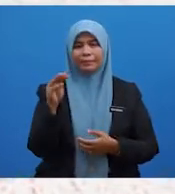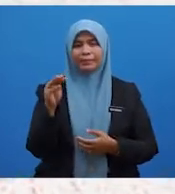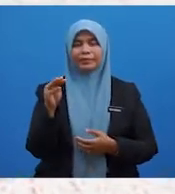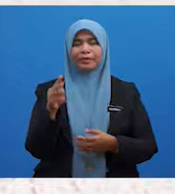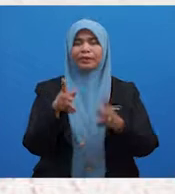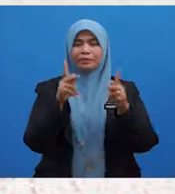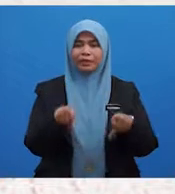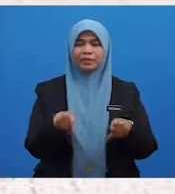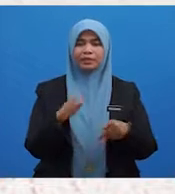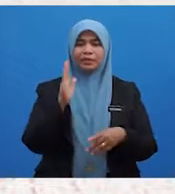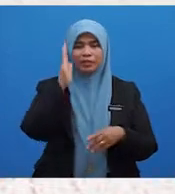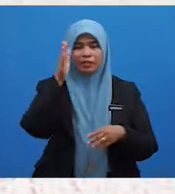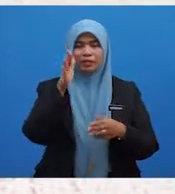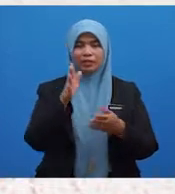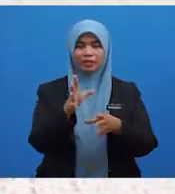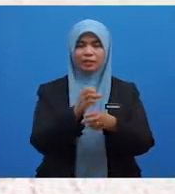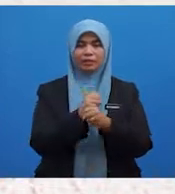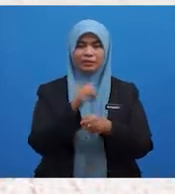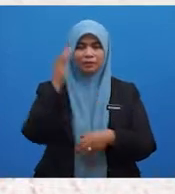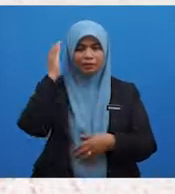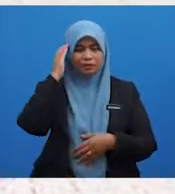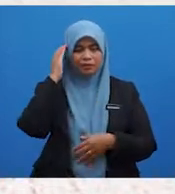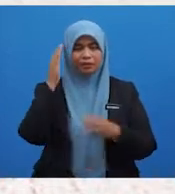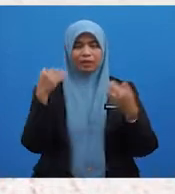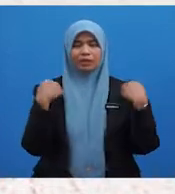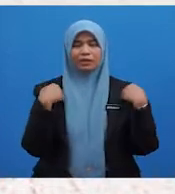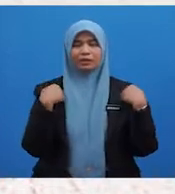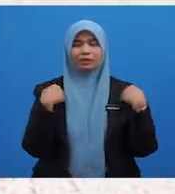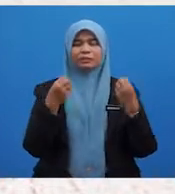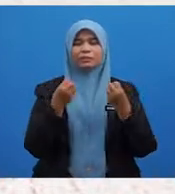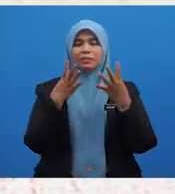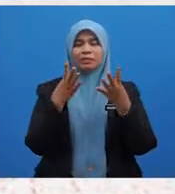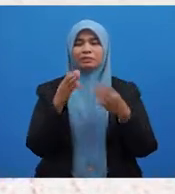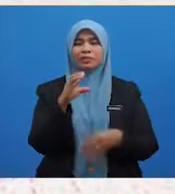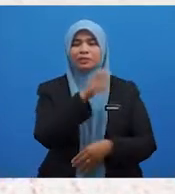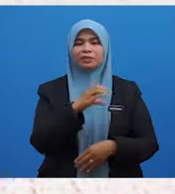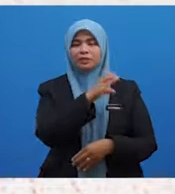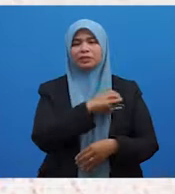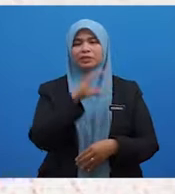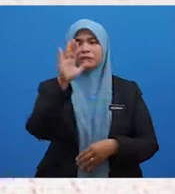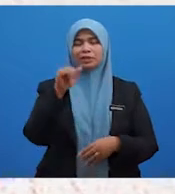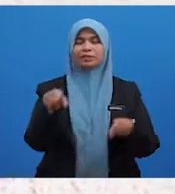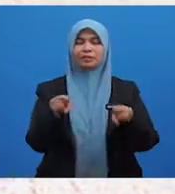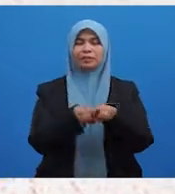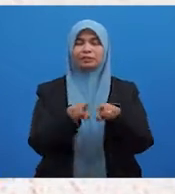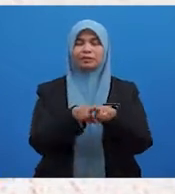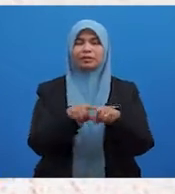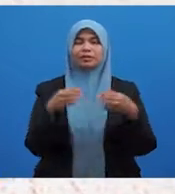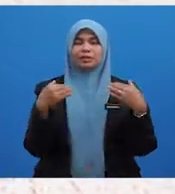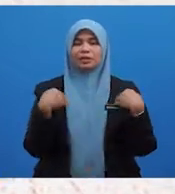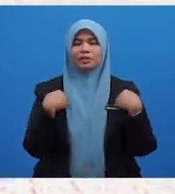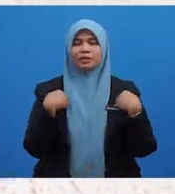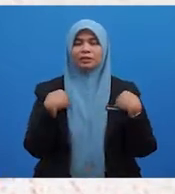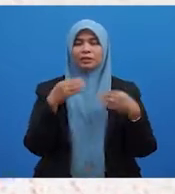maka pelajar akan mendapat tahu terdapat beberapa ciri yang sama